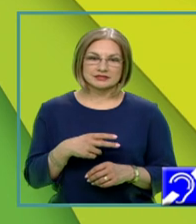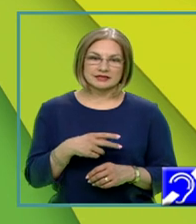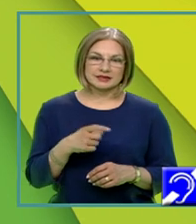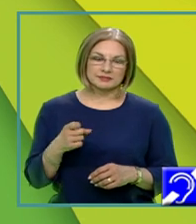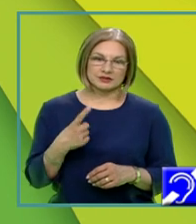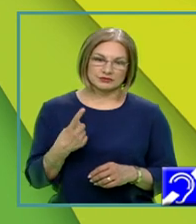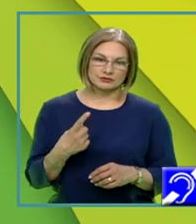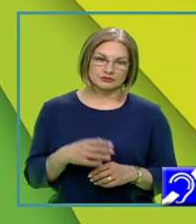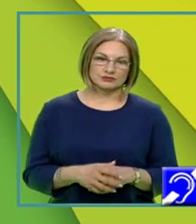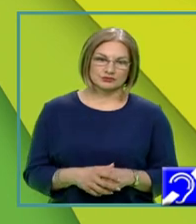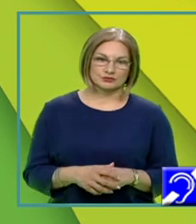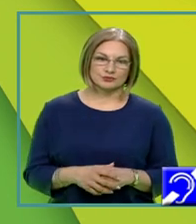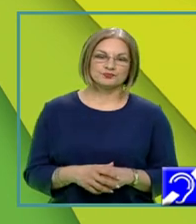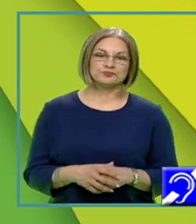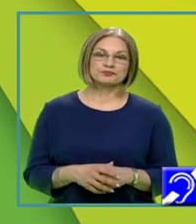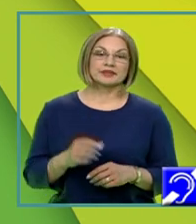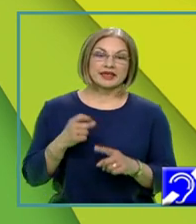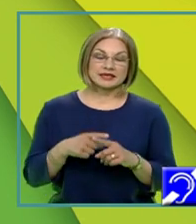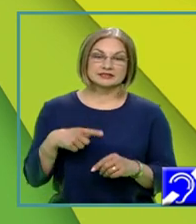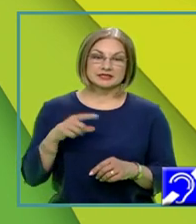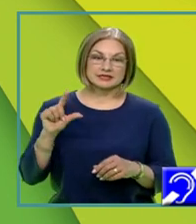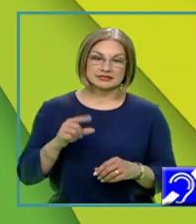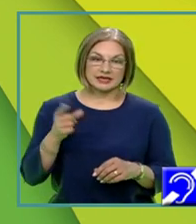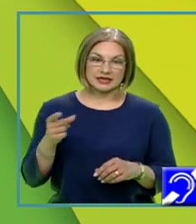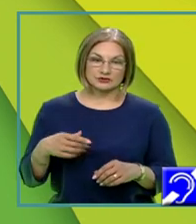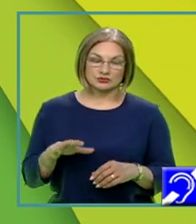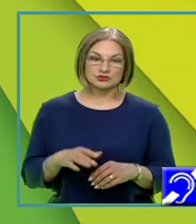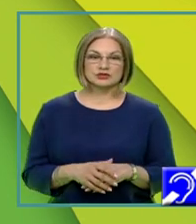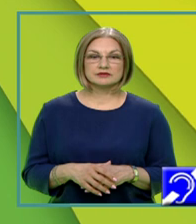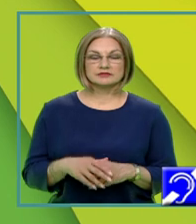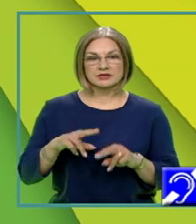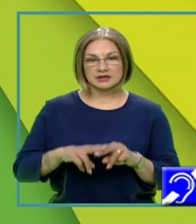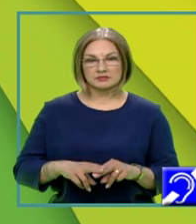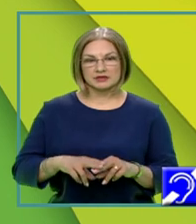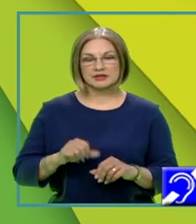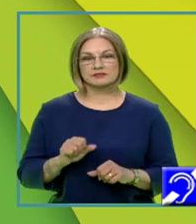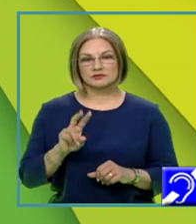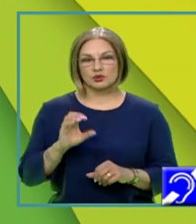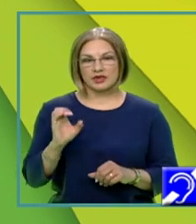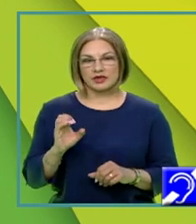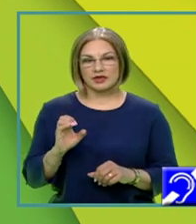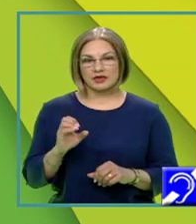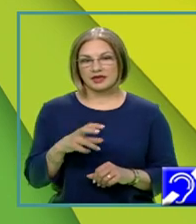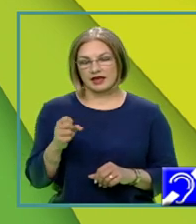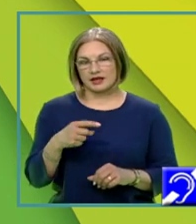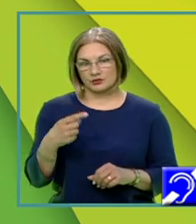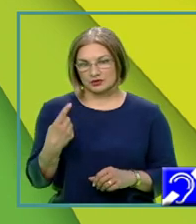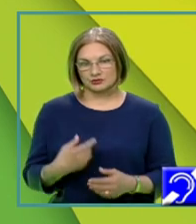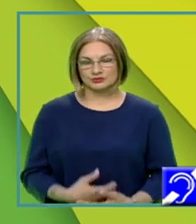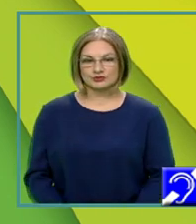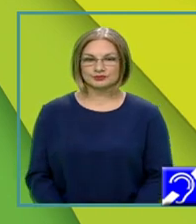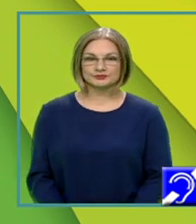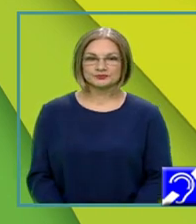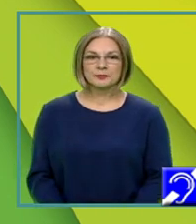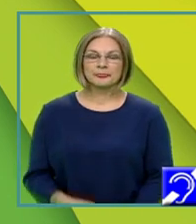cu x minus x minus 1 x se reduce cu minus x și obținem că 2 e f este egal cu minus 1